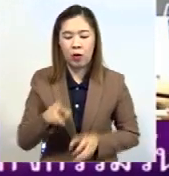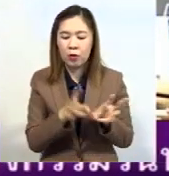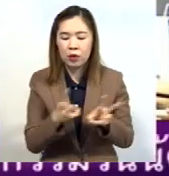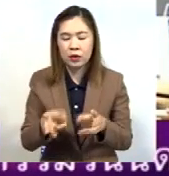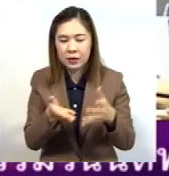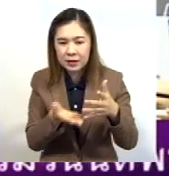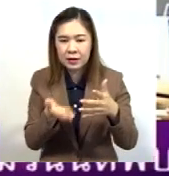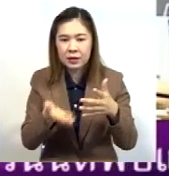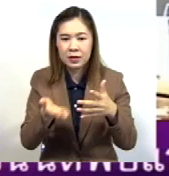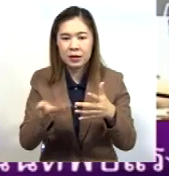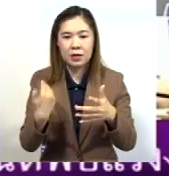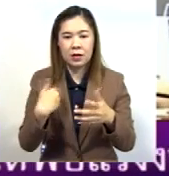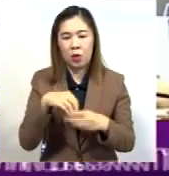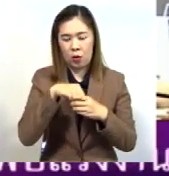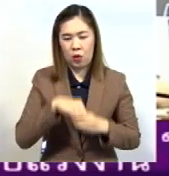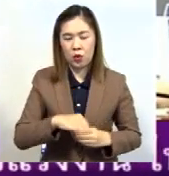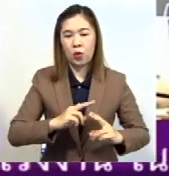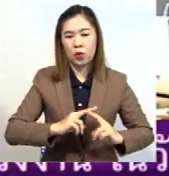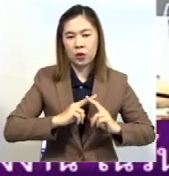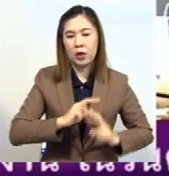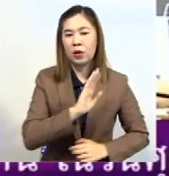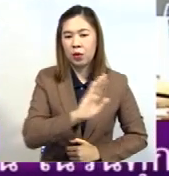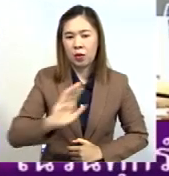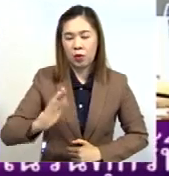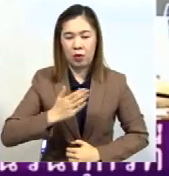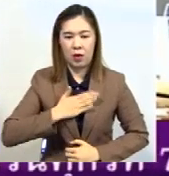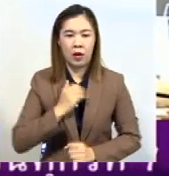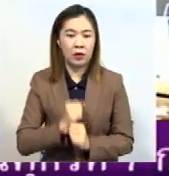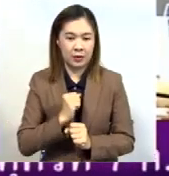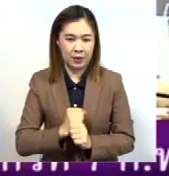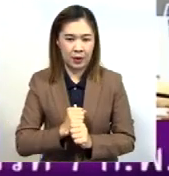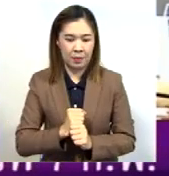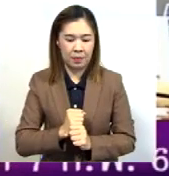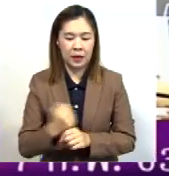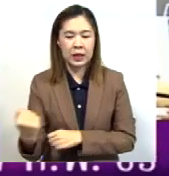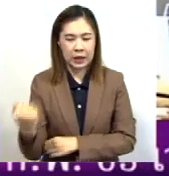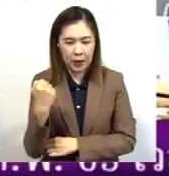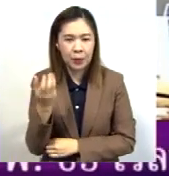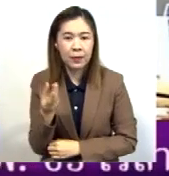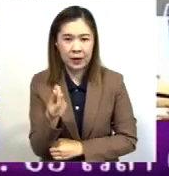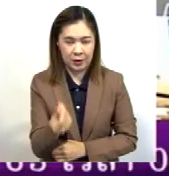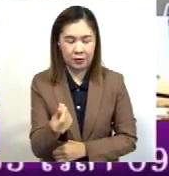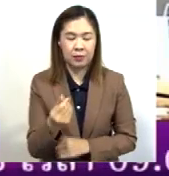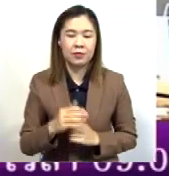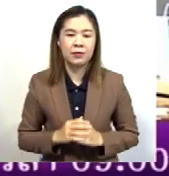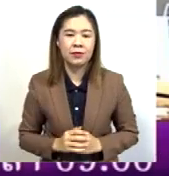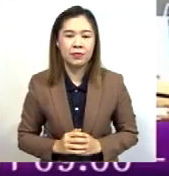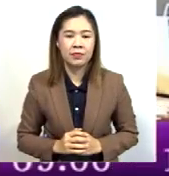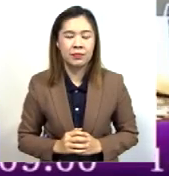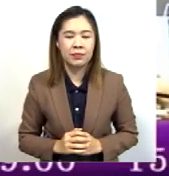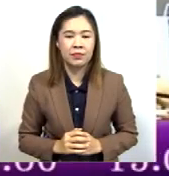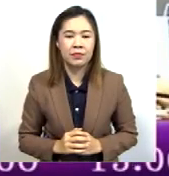แบบครับแบบนึงคือในประเทศของเราเองนะครับสิ่งที่เราทำอยู่เนี่ยถือว่าเราทำได้เข้มข้นแล้วก็รวดเร็วนะเมื่อเทียบกับอีกหลายประเทศในภูมิภา